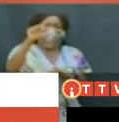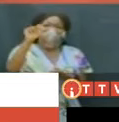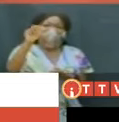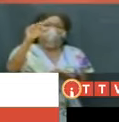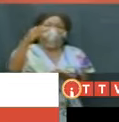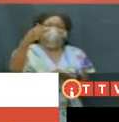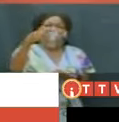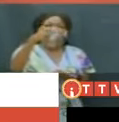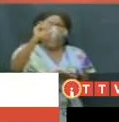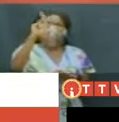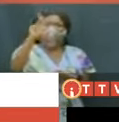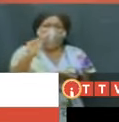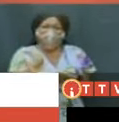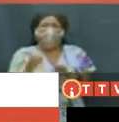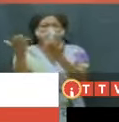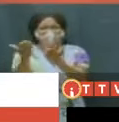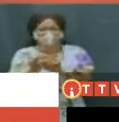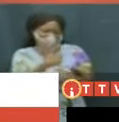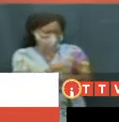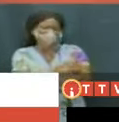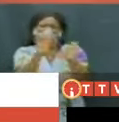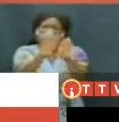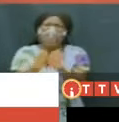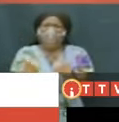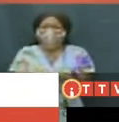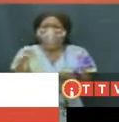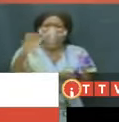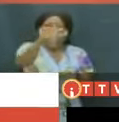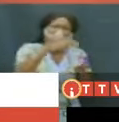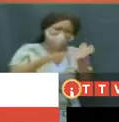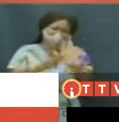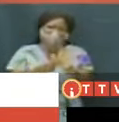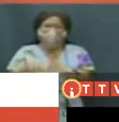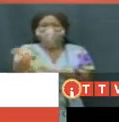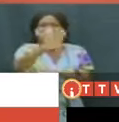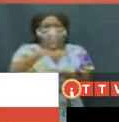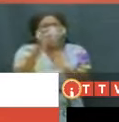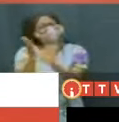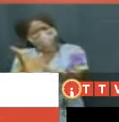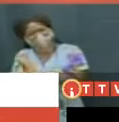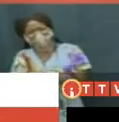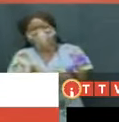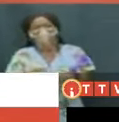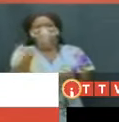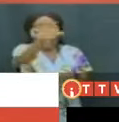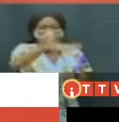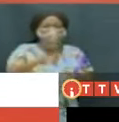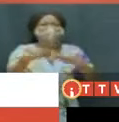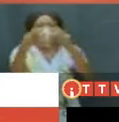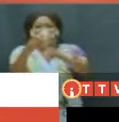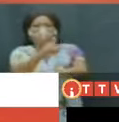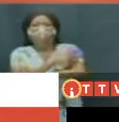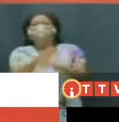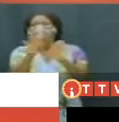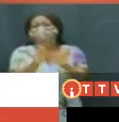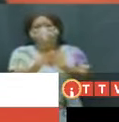pali kusiyanitsa kwina kuli konse ayi ndiye nkhani yake ndimeneyo tiyeni tiyangane zimenezi ndi chidwi komanso timvetse ndi